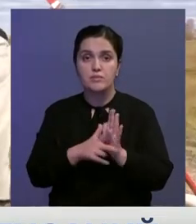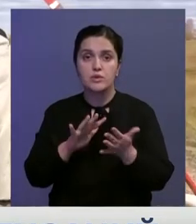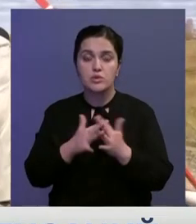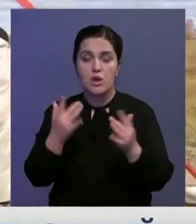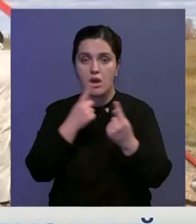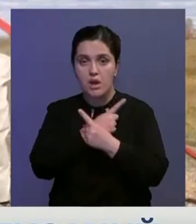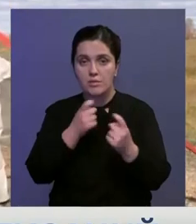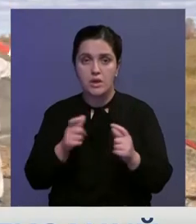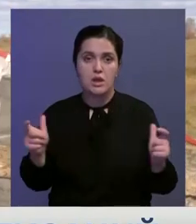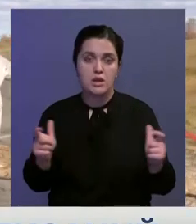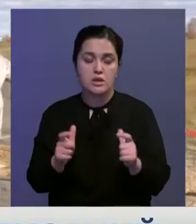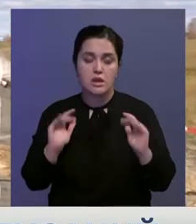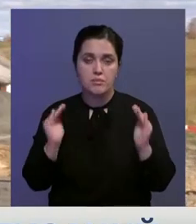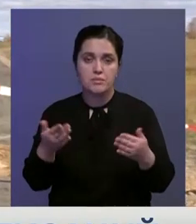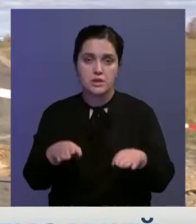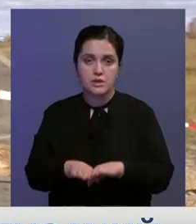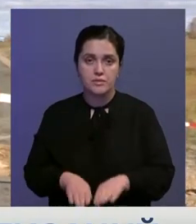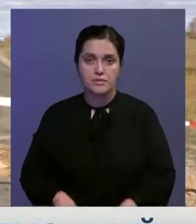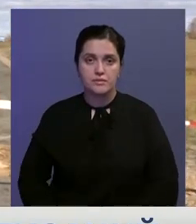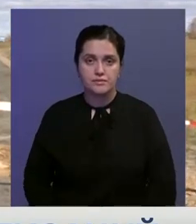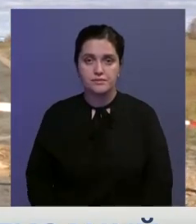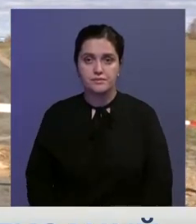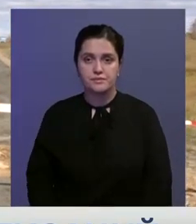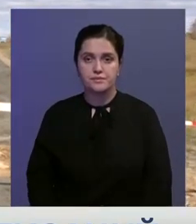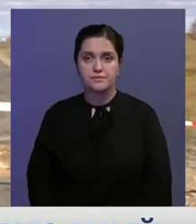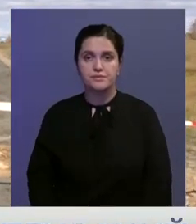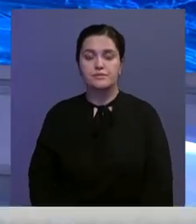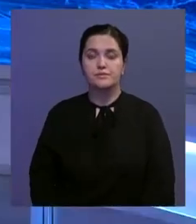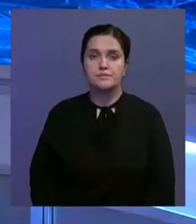Артем Грапов, Сергей Тростенберг, Кустанайская область, Хабар-24.